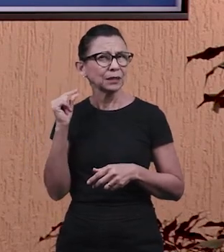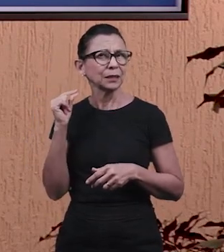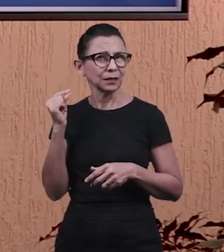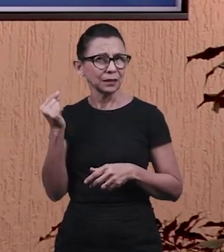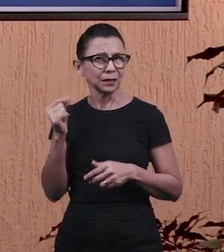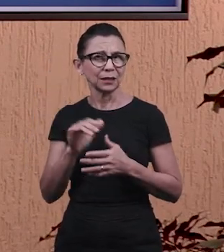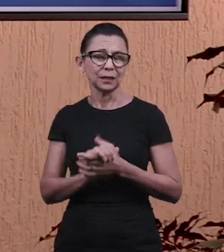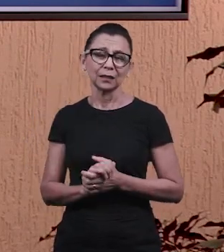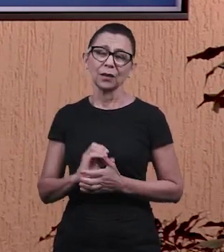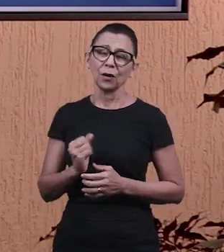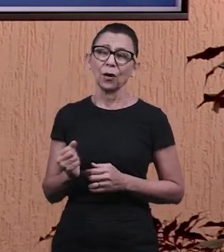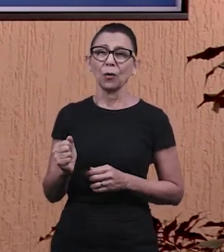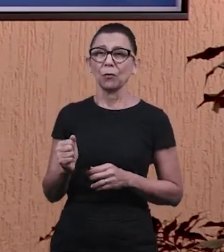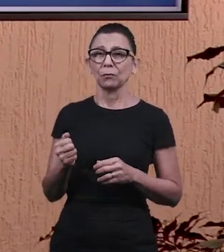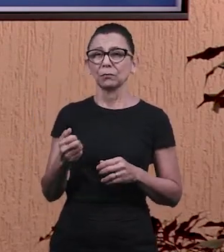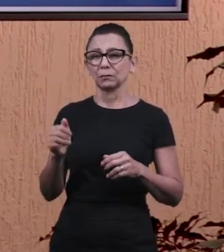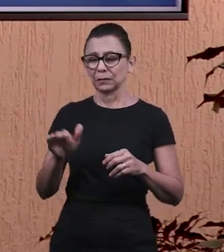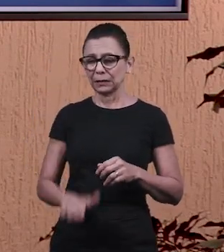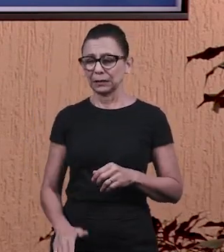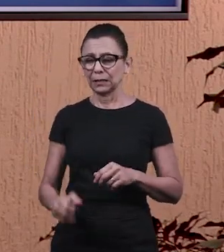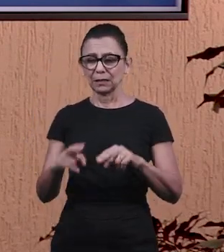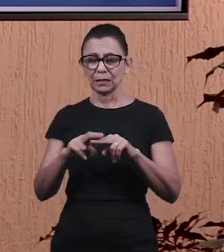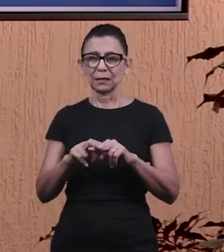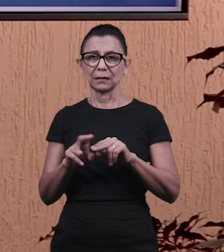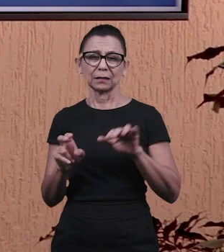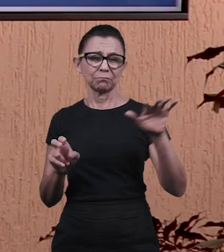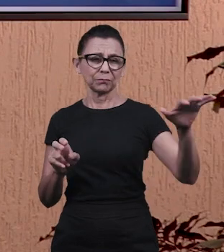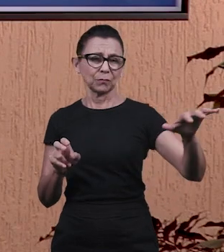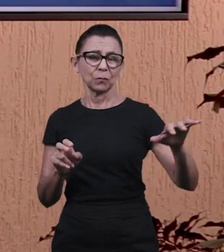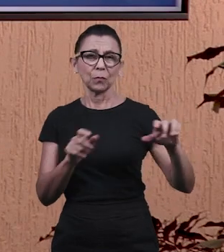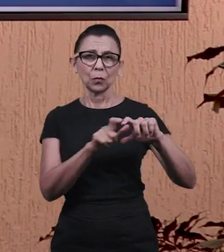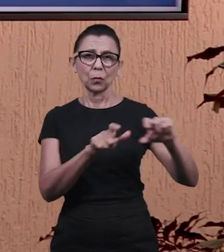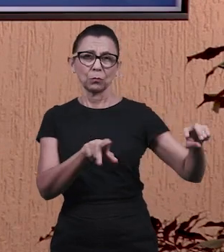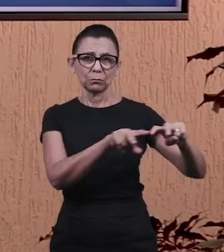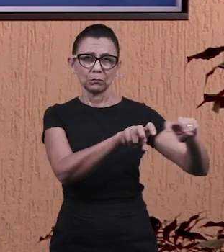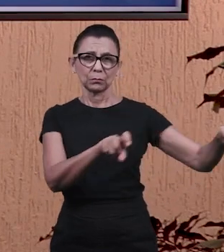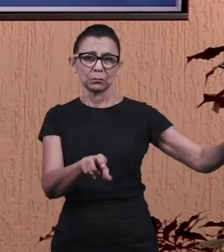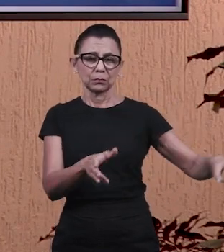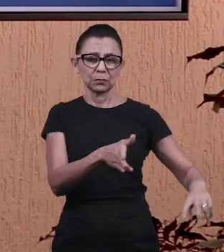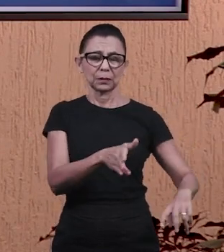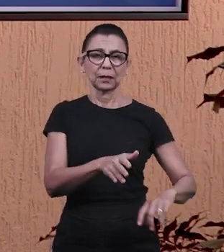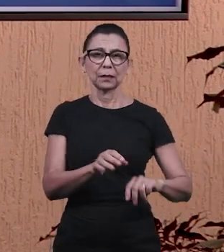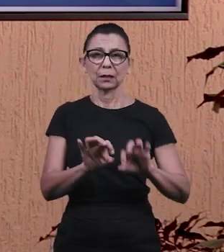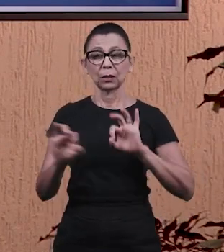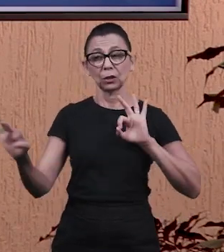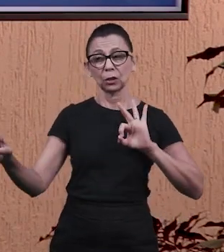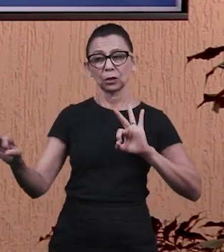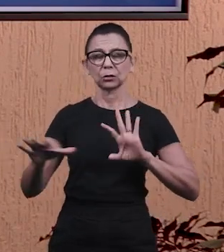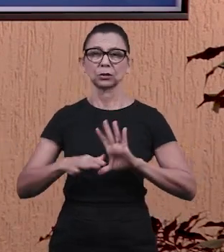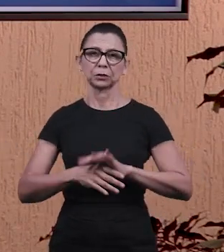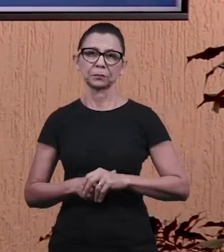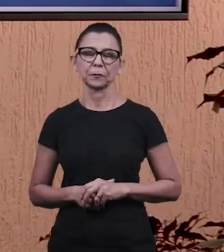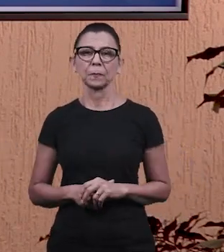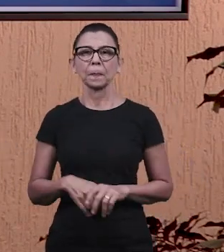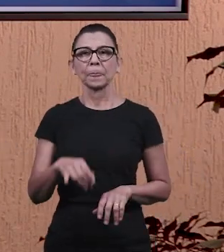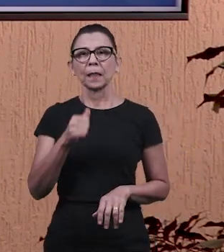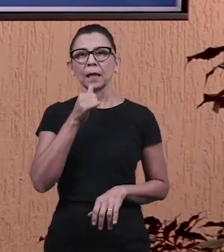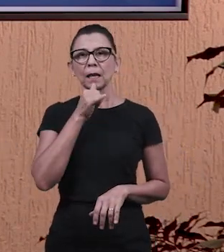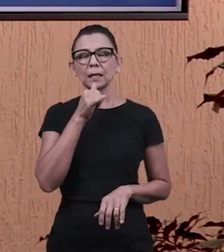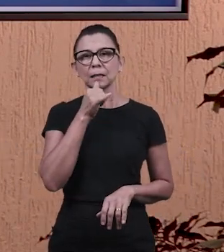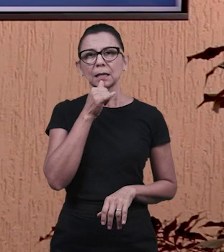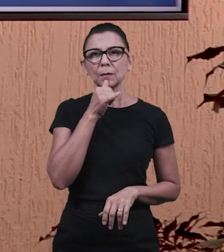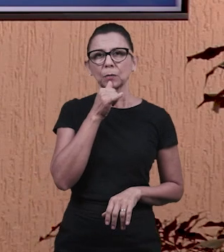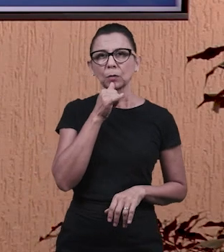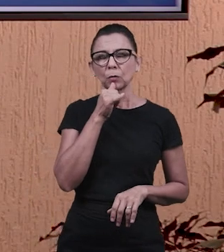с колонками. В момент, когда проповедник или тружник, он попросит